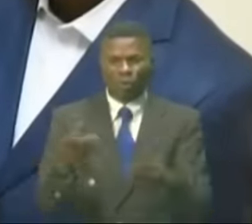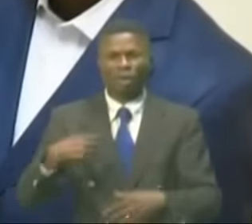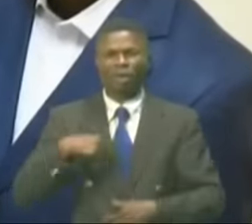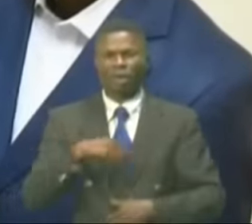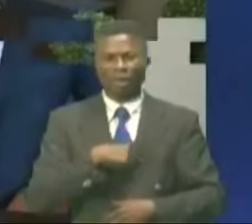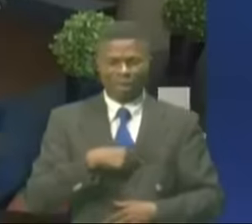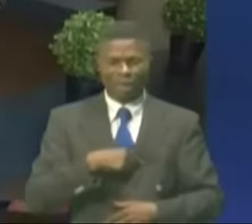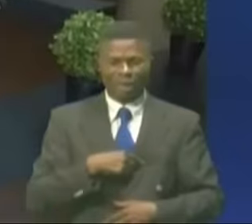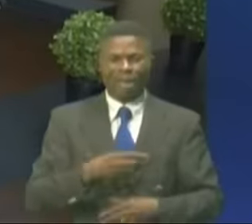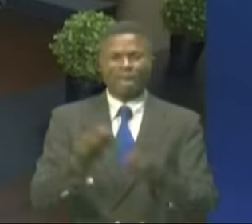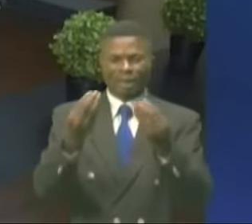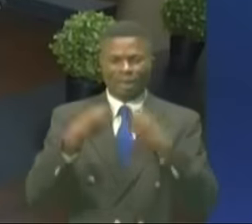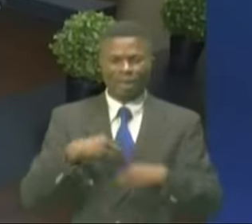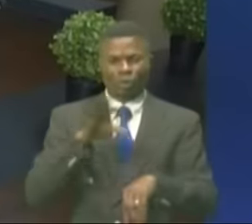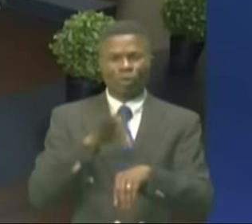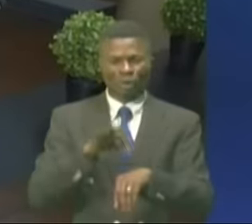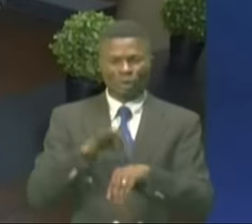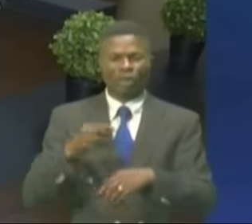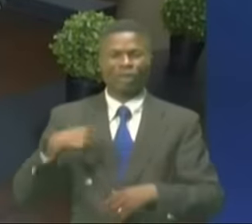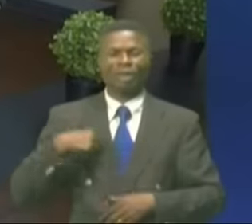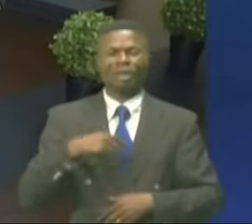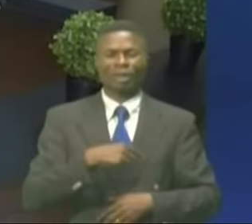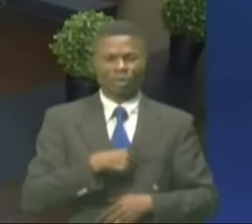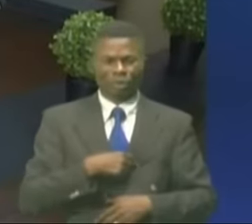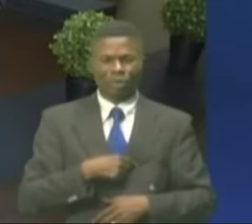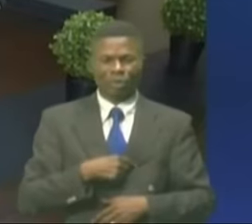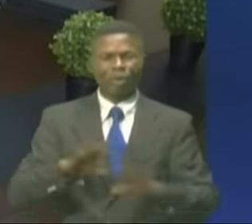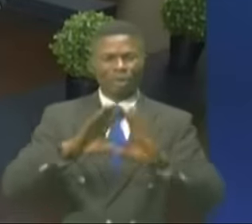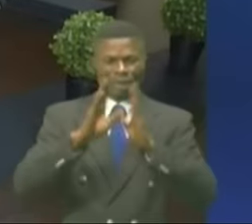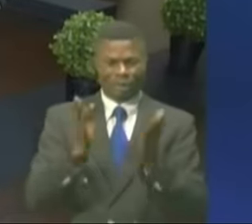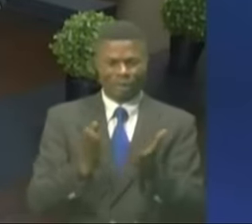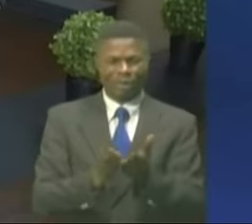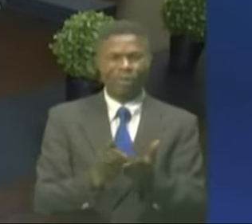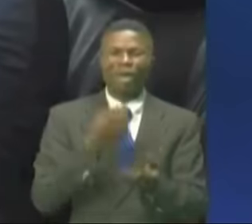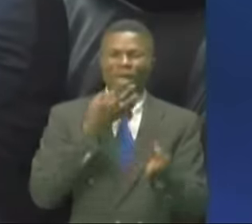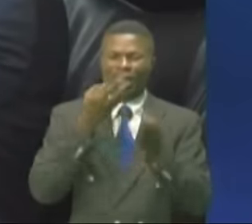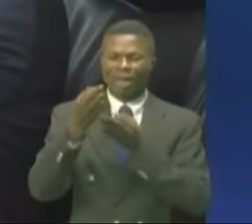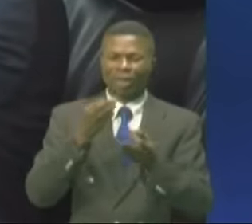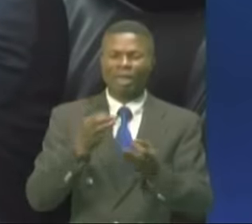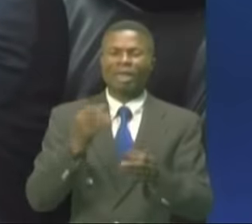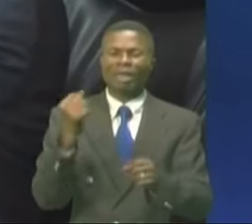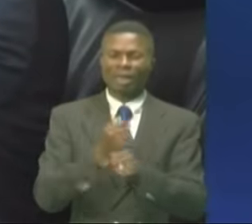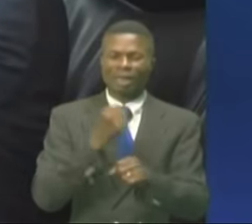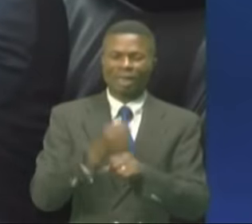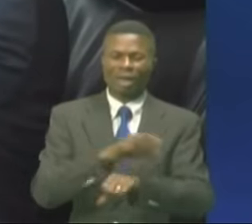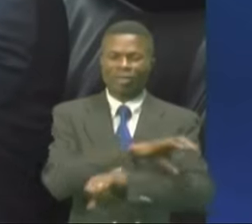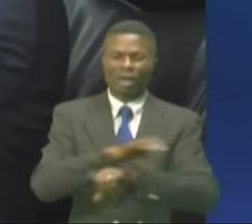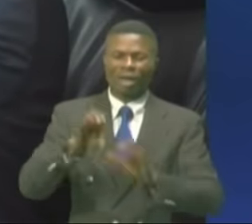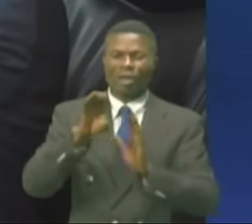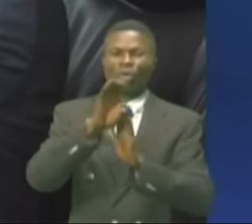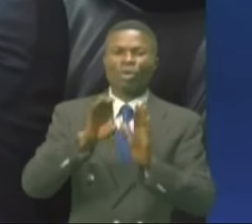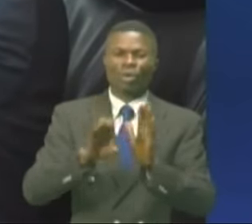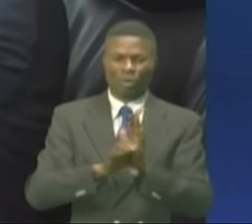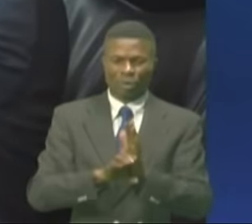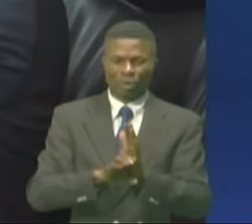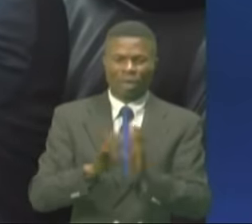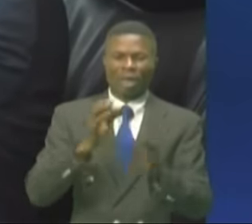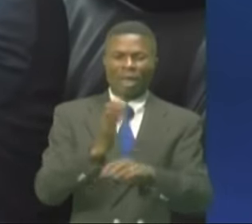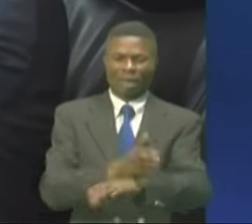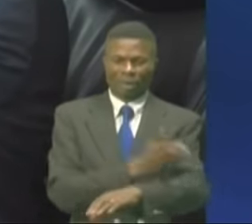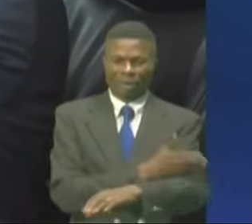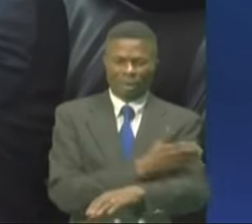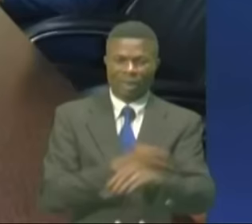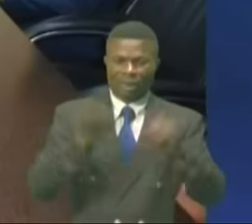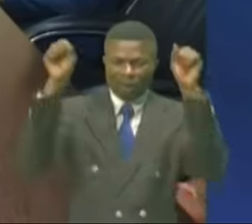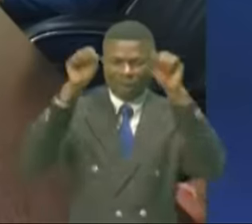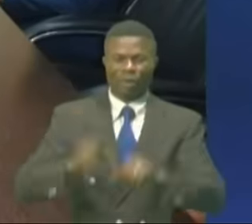aussi jeté des fleurs. Dieudonné Kamouleta et ses hôtes ont également évoqué les réalisations de la Cour constitutionnelle et le progrès du